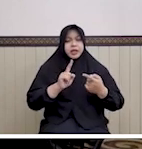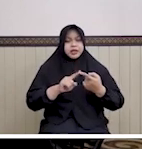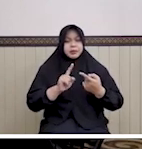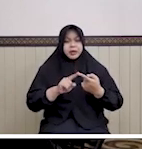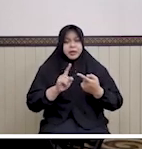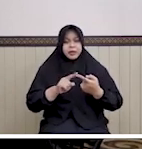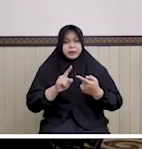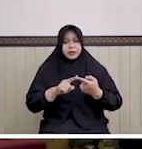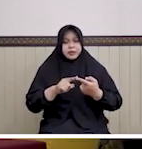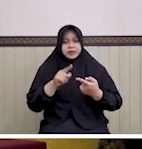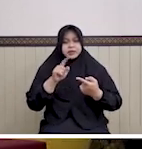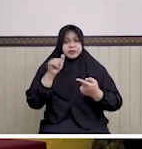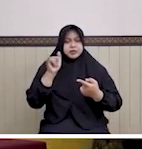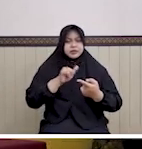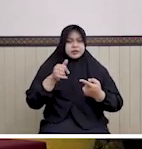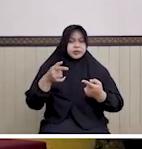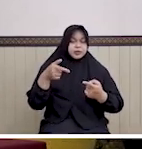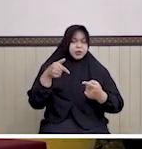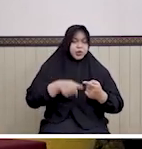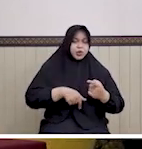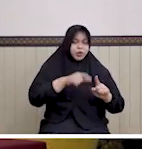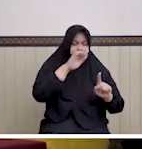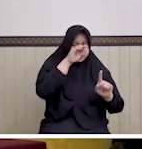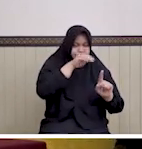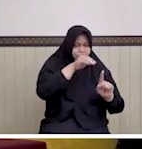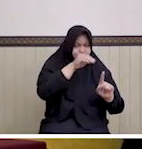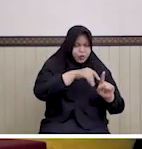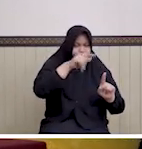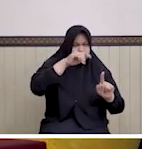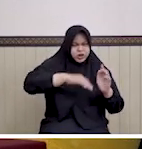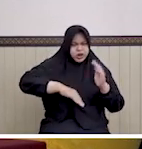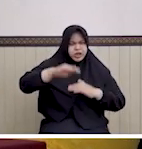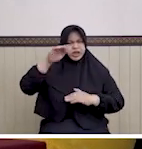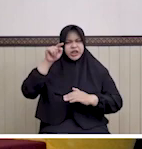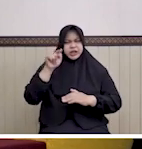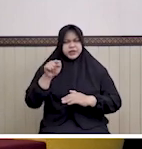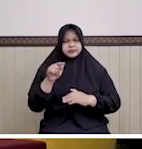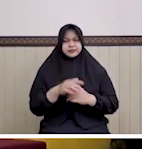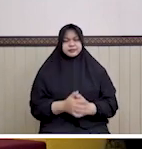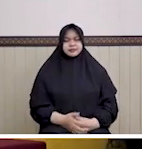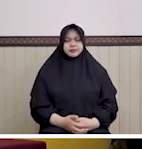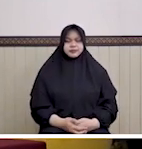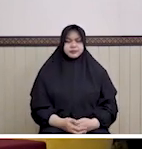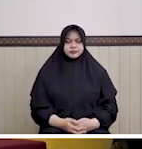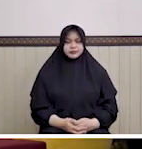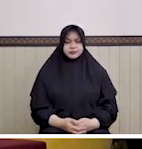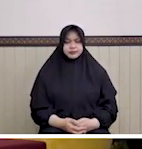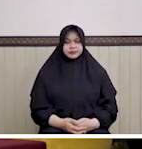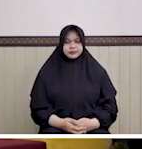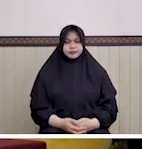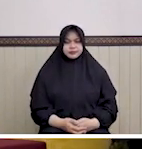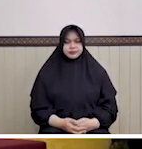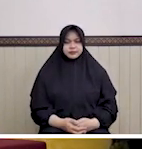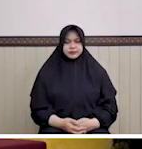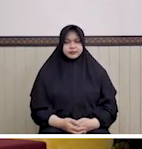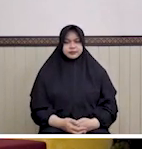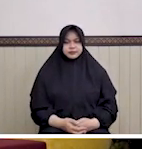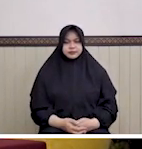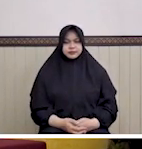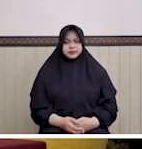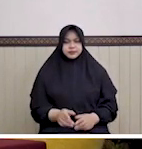tingkat kepatuhannya memang sangat sangat tinggi itu karena mereka juga Eh ini kan ini